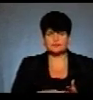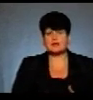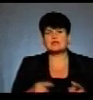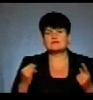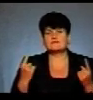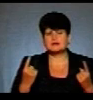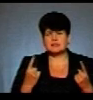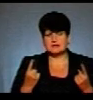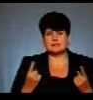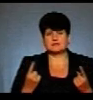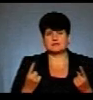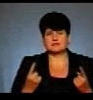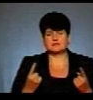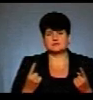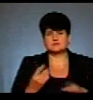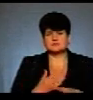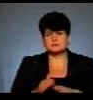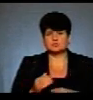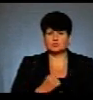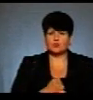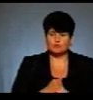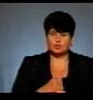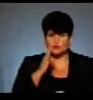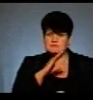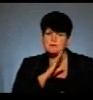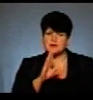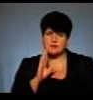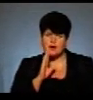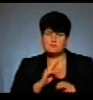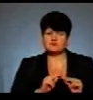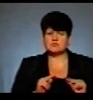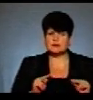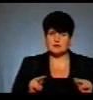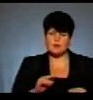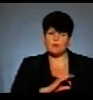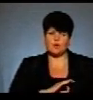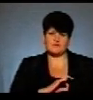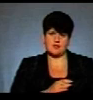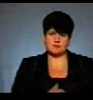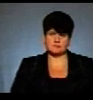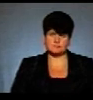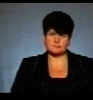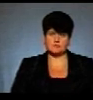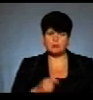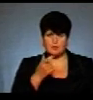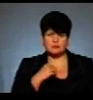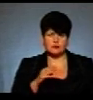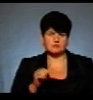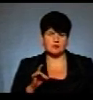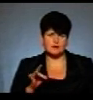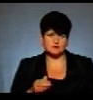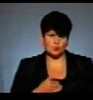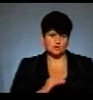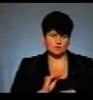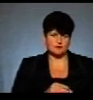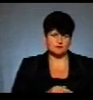великий, особливо ну, шмат роботи з батьками і з вчителями по профілактиці. Пане Тарас, от, власне, хочете